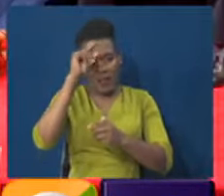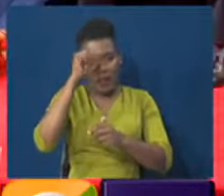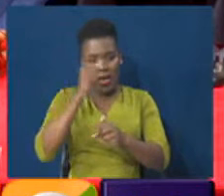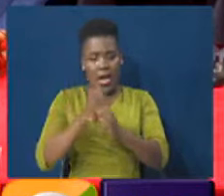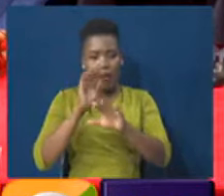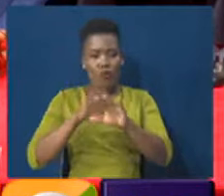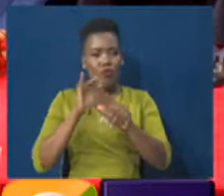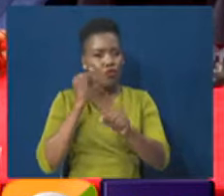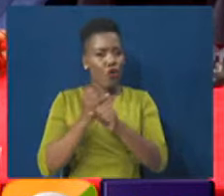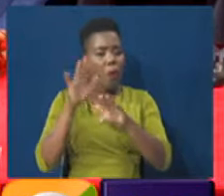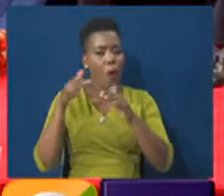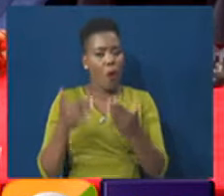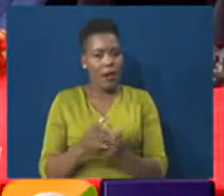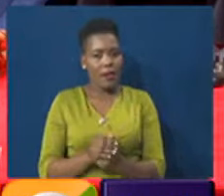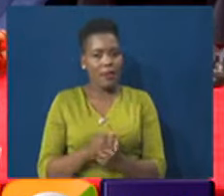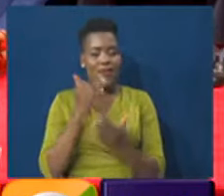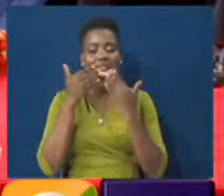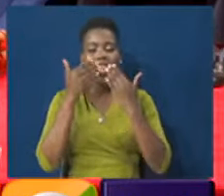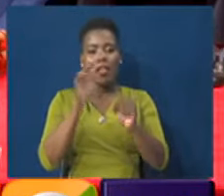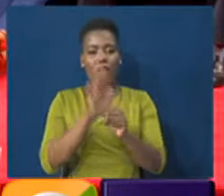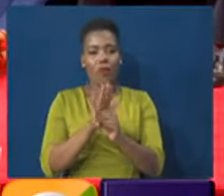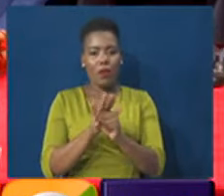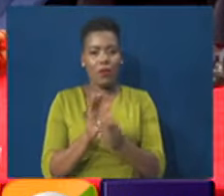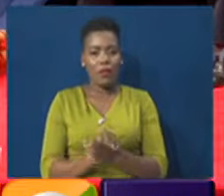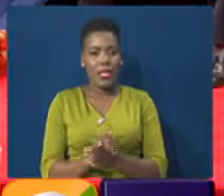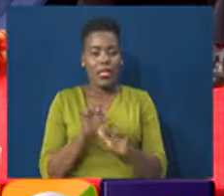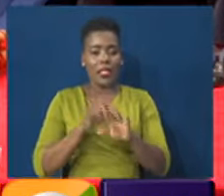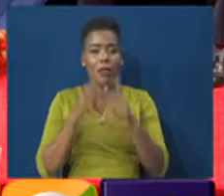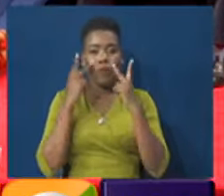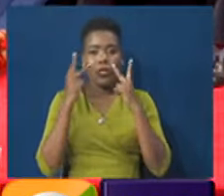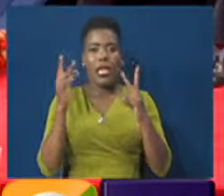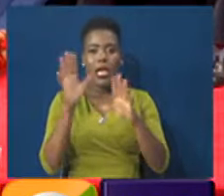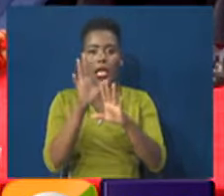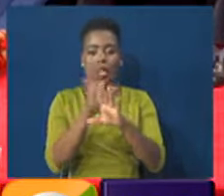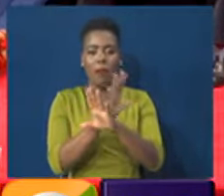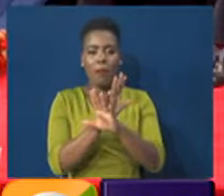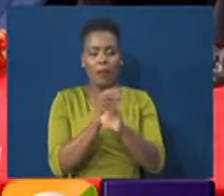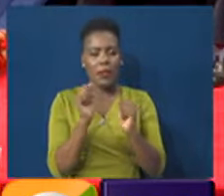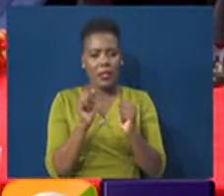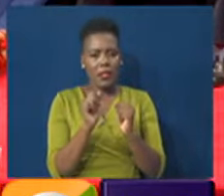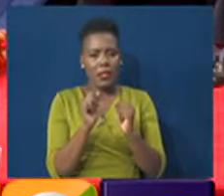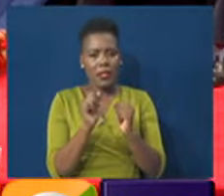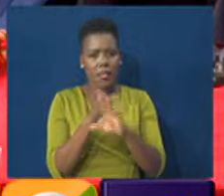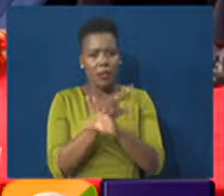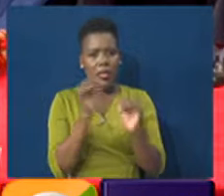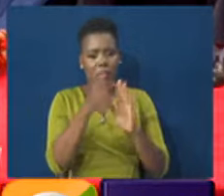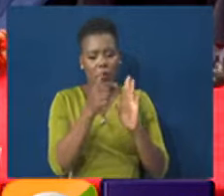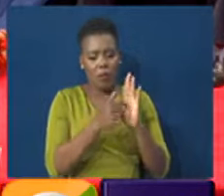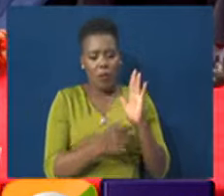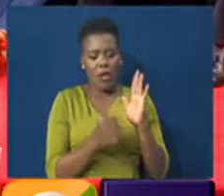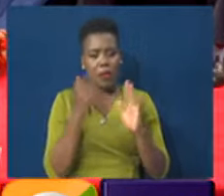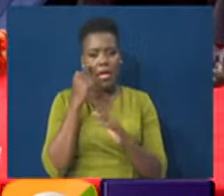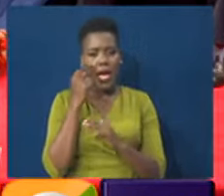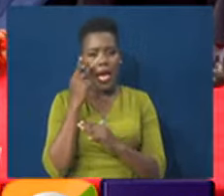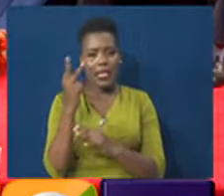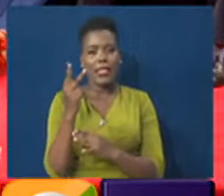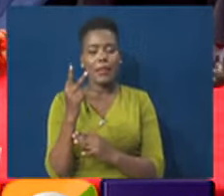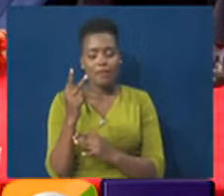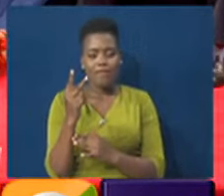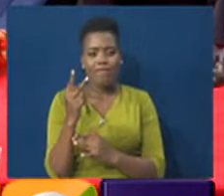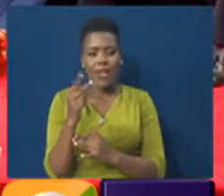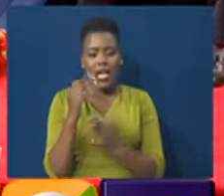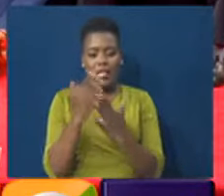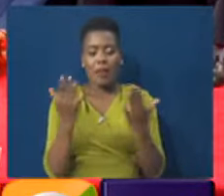you. Now when you look at 1 year since the president took on the reins, I can say that his inaugural speech was quite